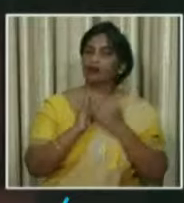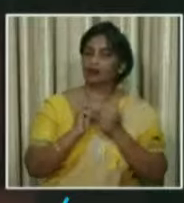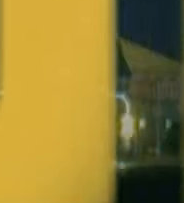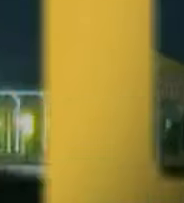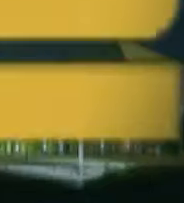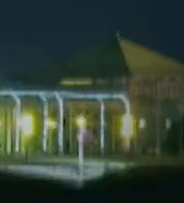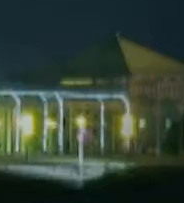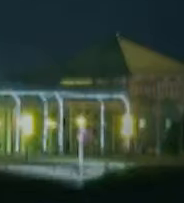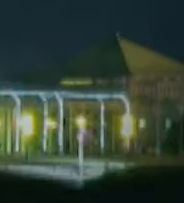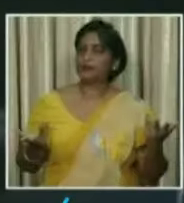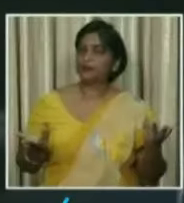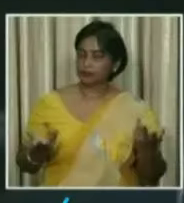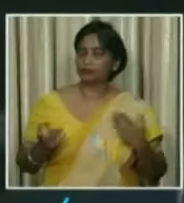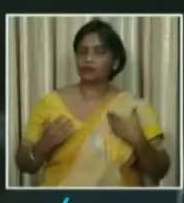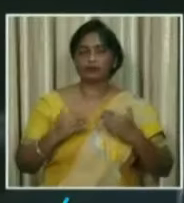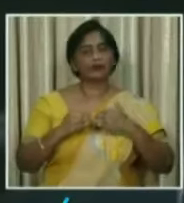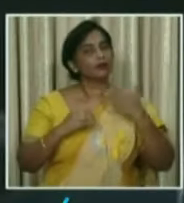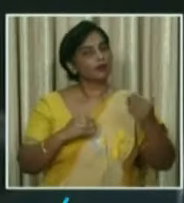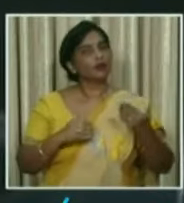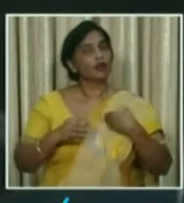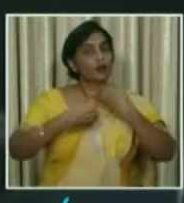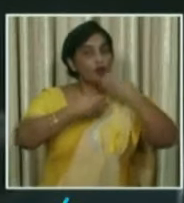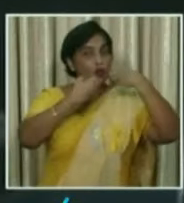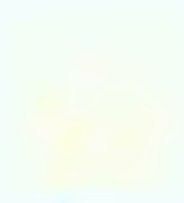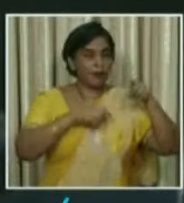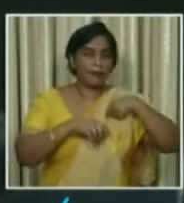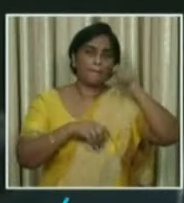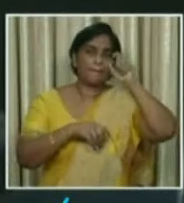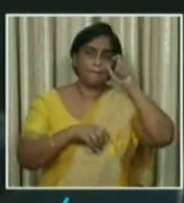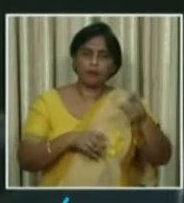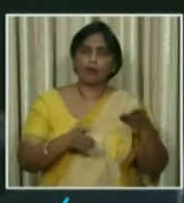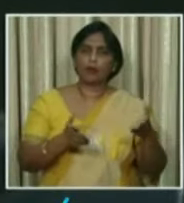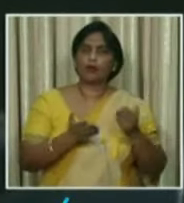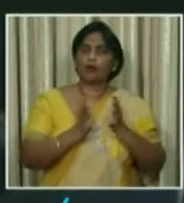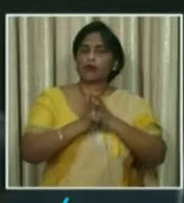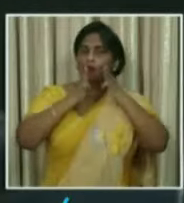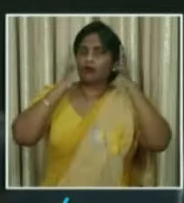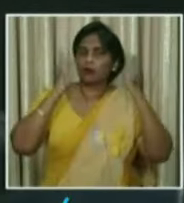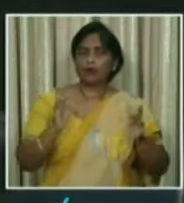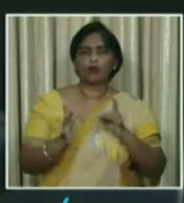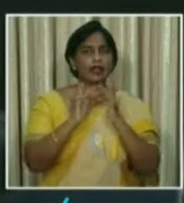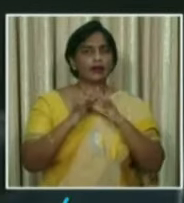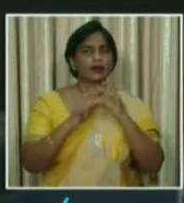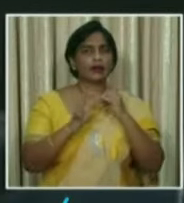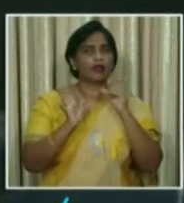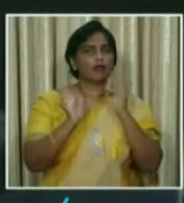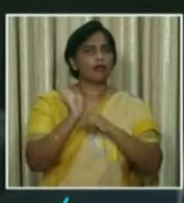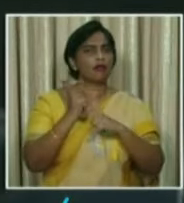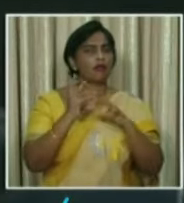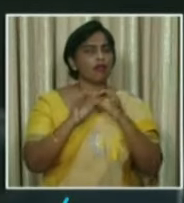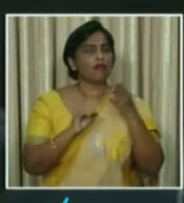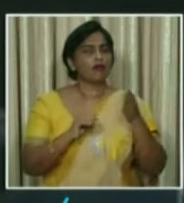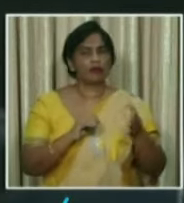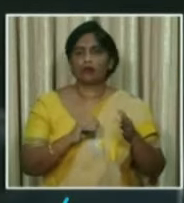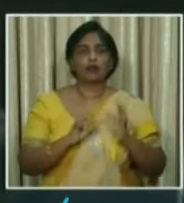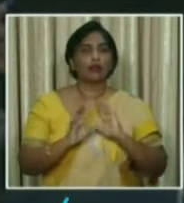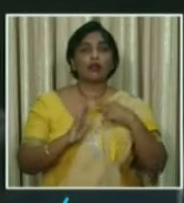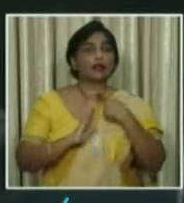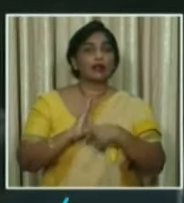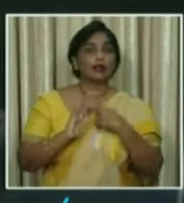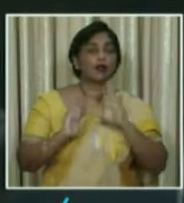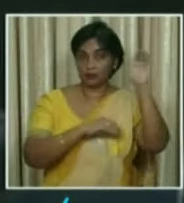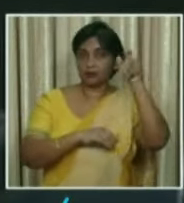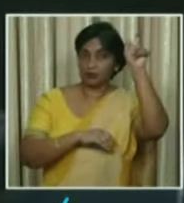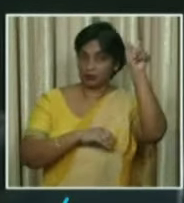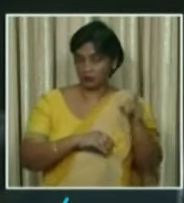අපි සූදානම්. අපි Google එකට ගිහිල්ලා බැලුවාම මේ ඕනතරම් ඔන්ලයින් කැසිනෝ තියෙනවා ලංකාවේ. ඒතකොට සමහර කෙනා නෑ මේක ලංකාවෙන් පිට